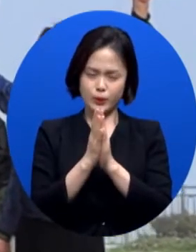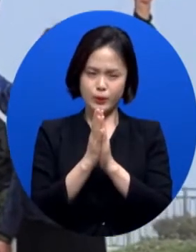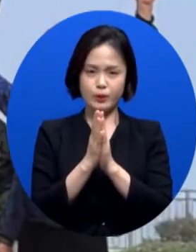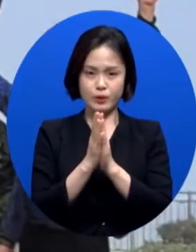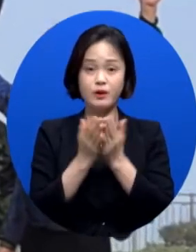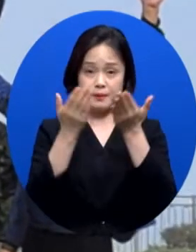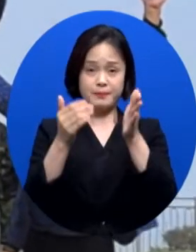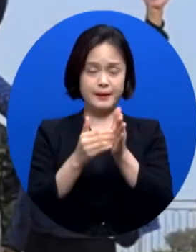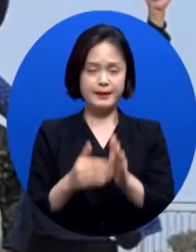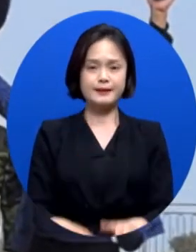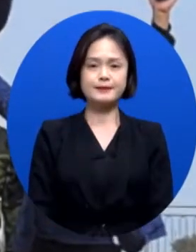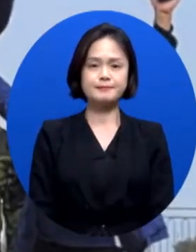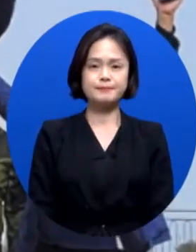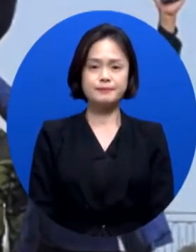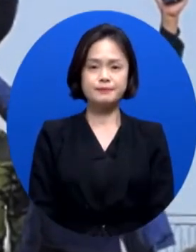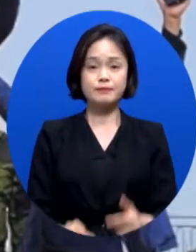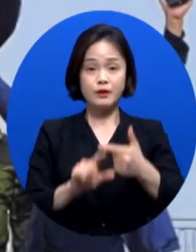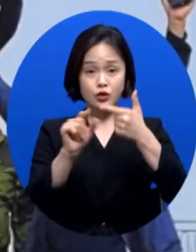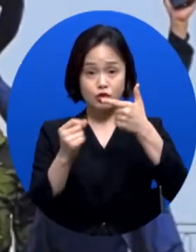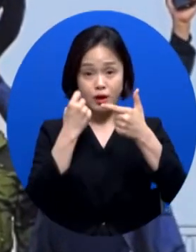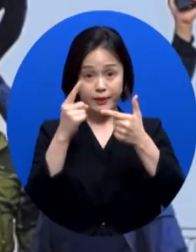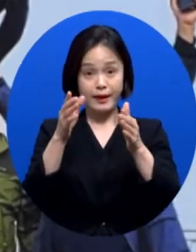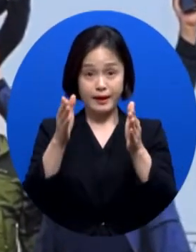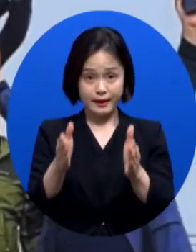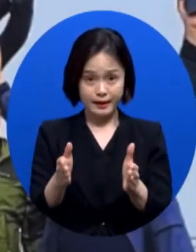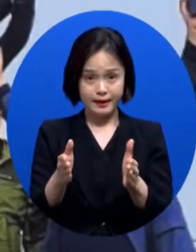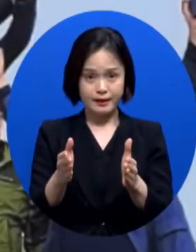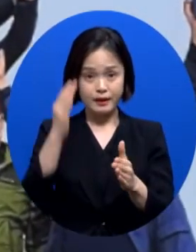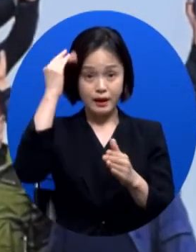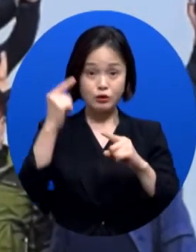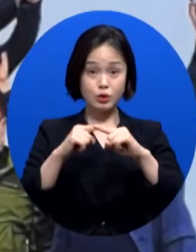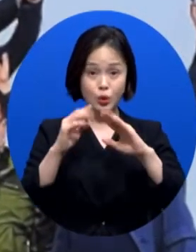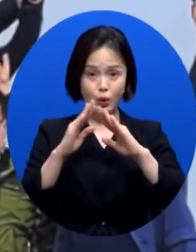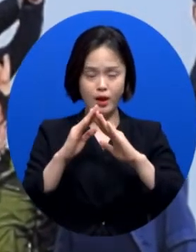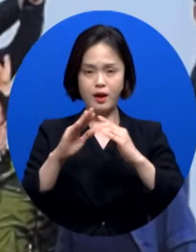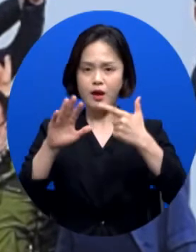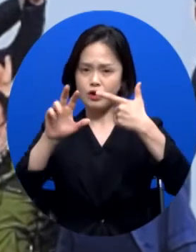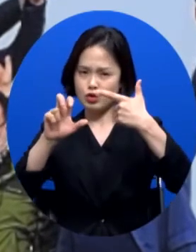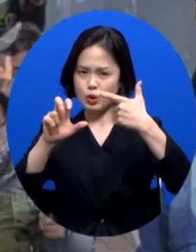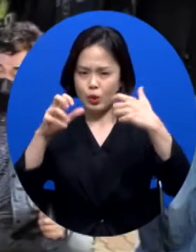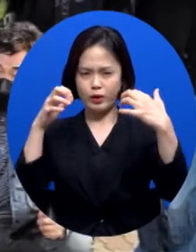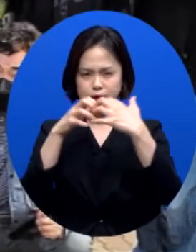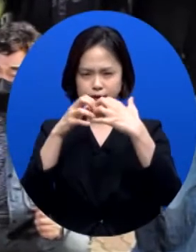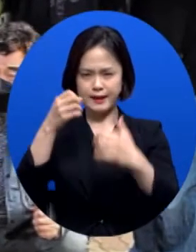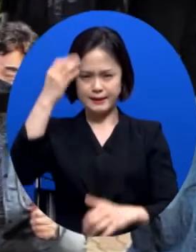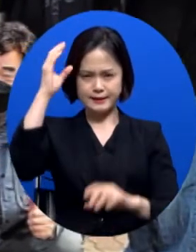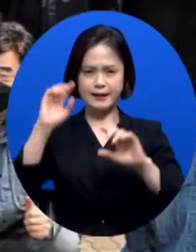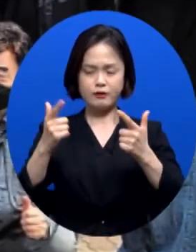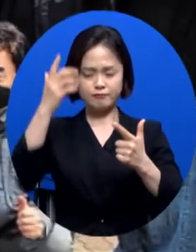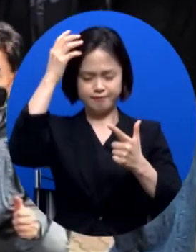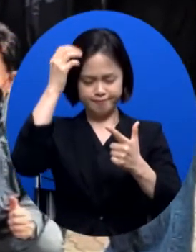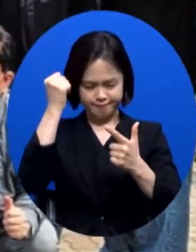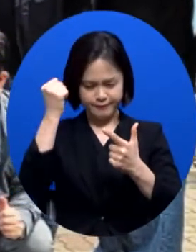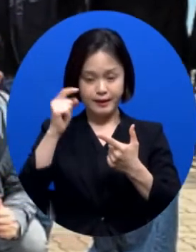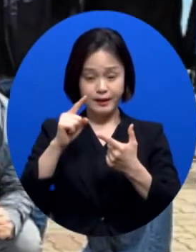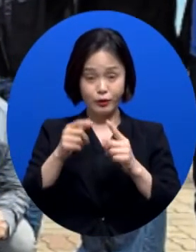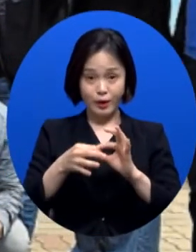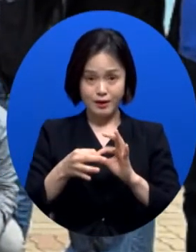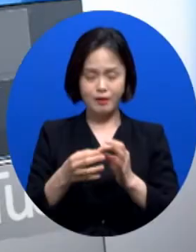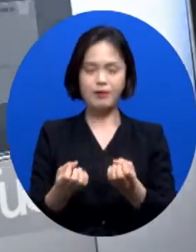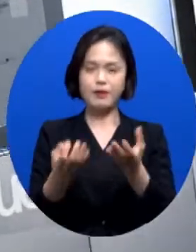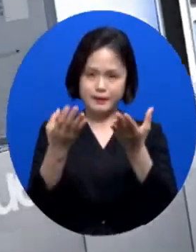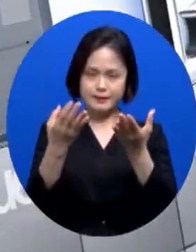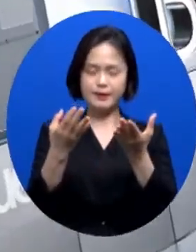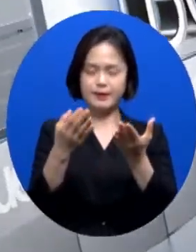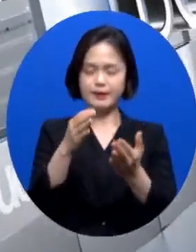시작으로 6월 한 달 동안 한국교회는 6.25를 잊지 않겠습니다를 주제로 다양한 사업과 행사를 진행하고 있습니다.